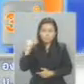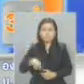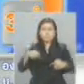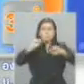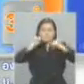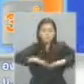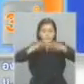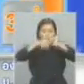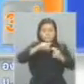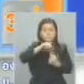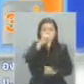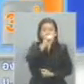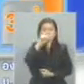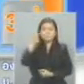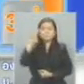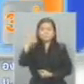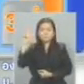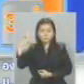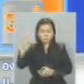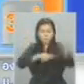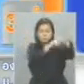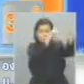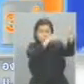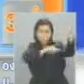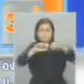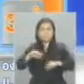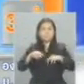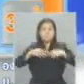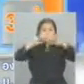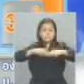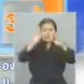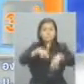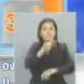1-2 เมตรและด้านฝั่งอันดามันทะเลมีคลื่นสูง 2-3 เมตร